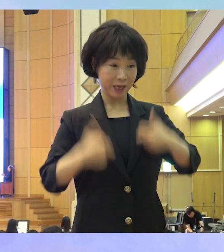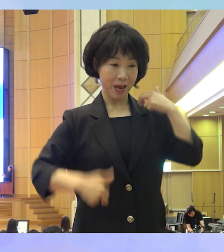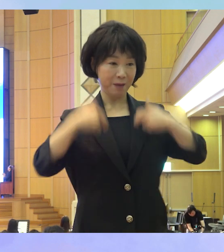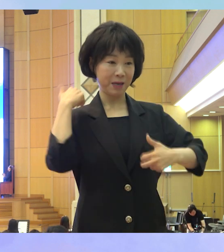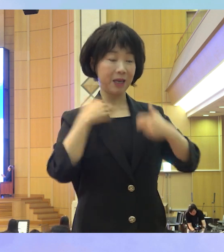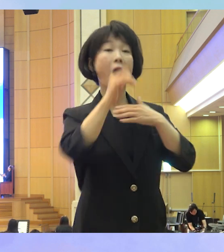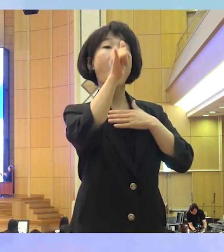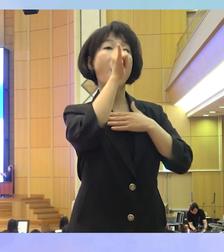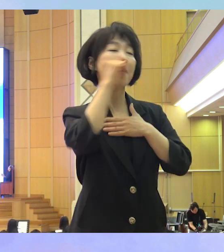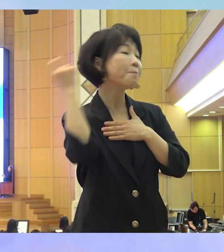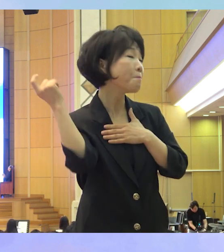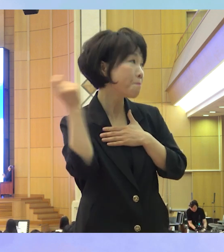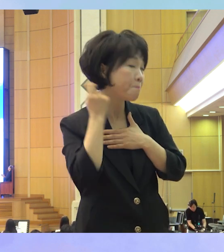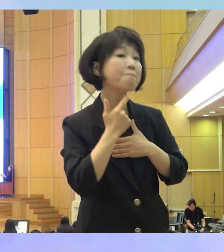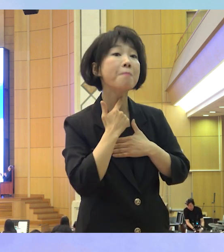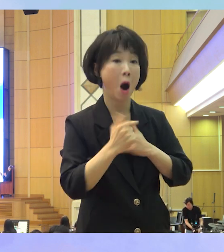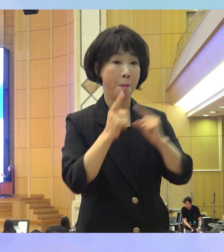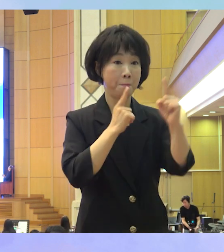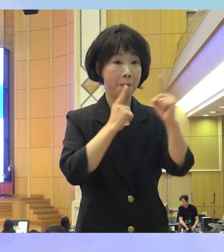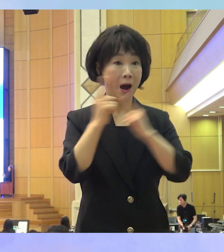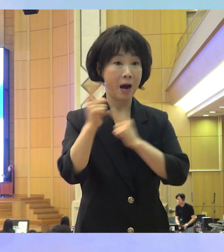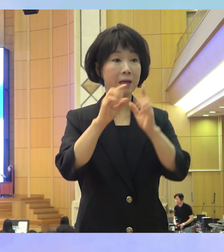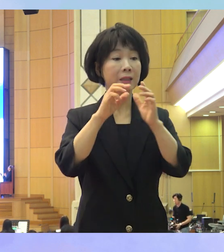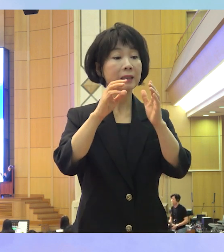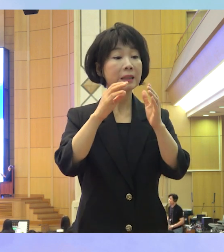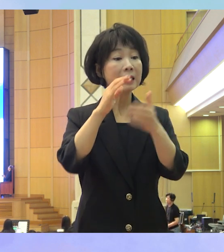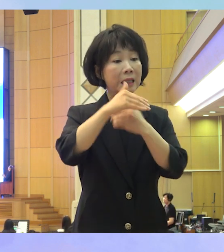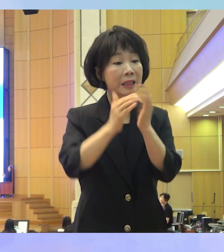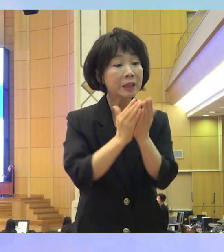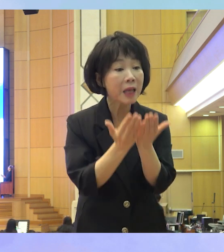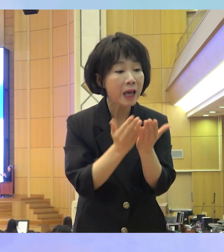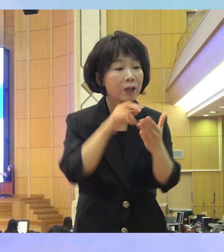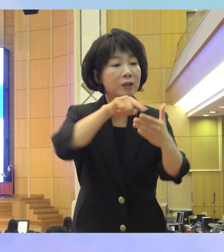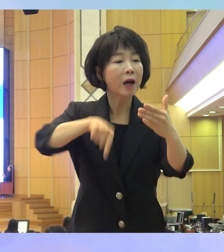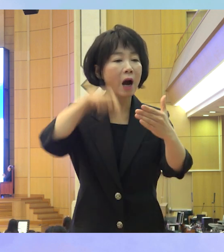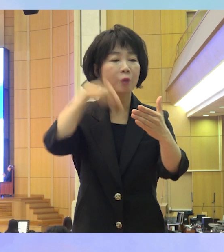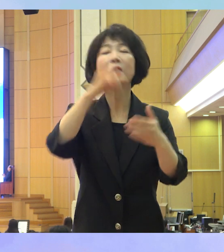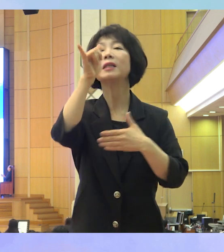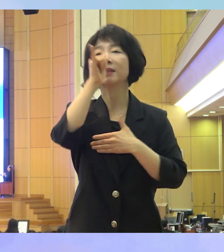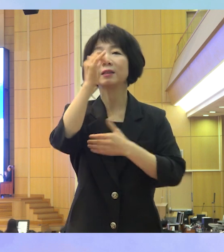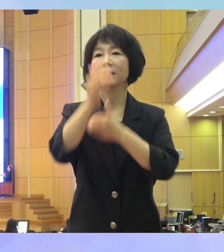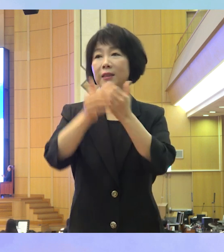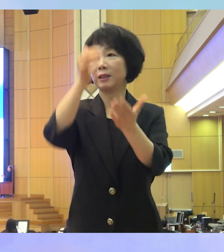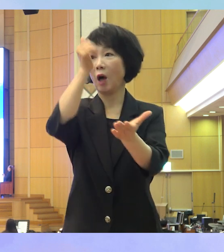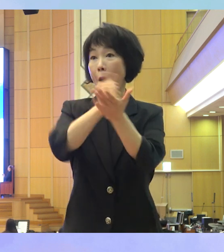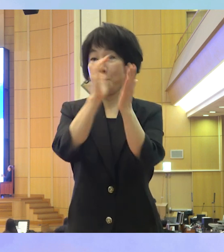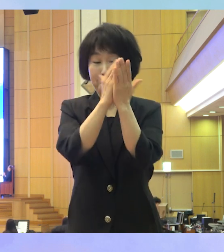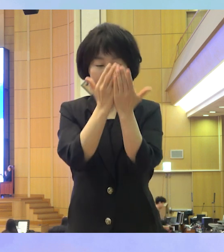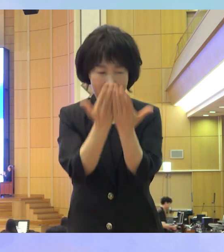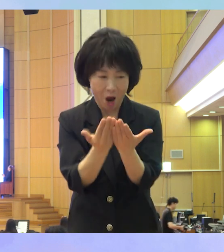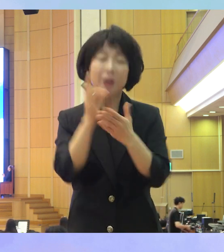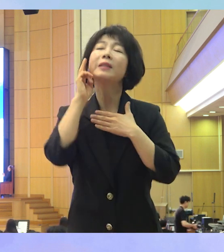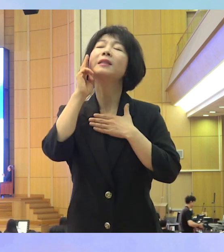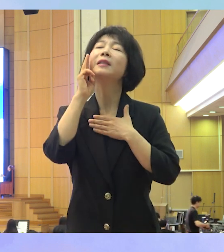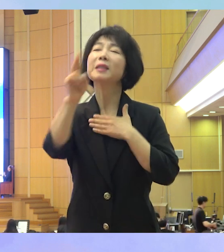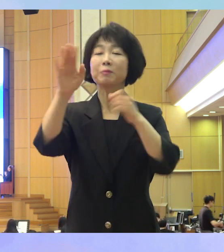들려주시던 재미있게 듣던 말 이 책 중에 있으니 이 성경심이